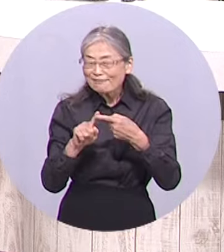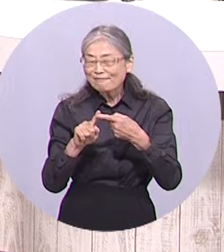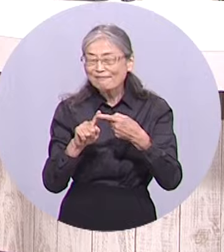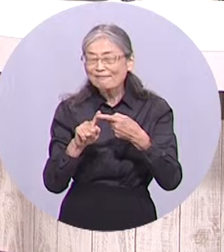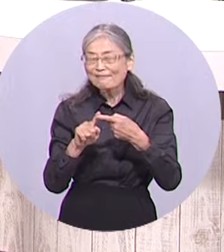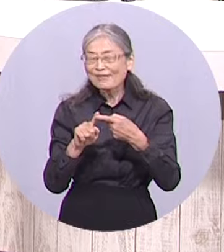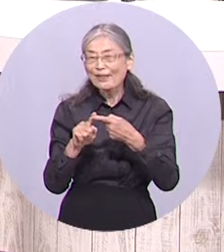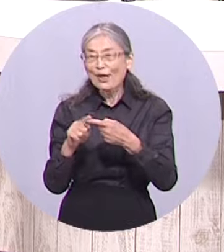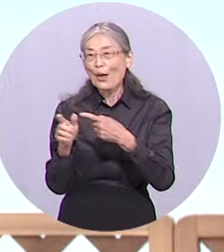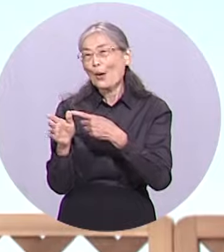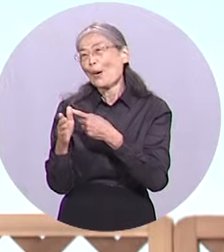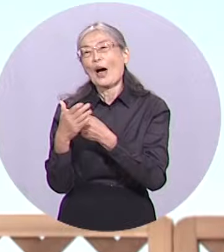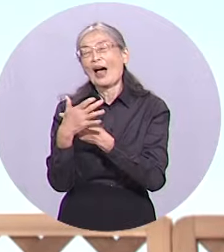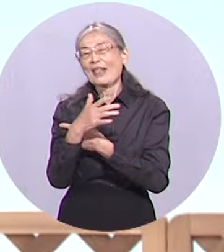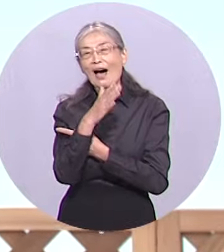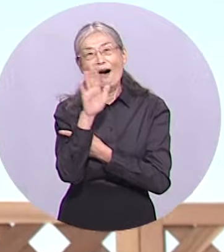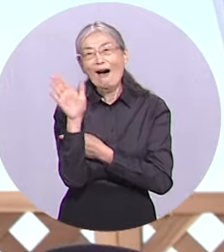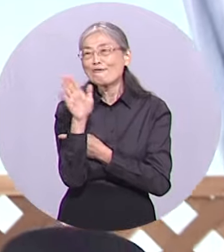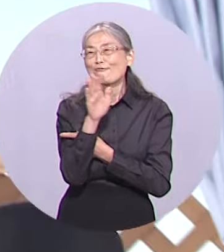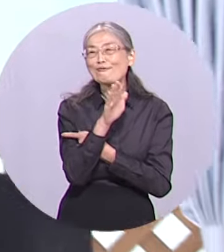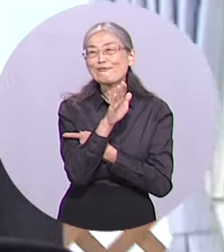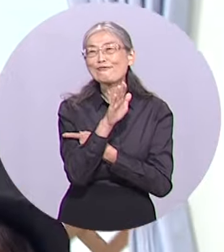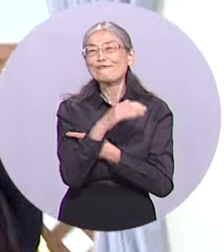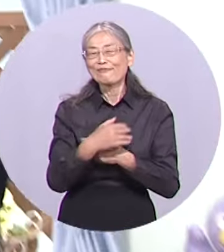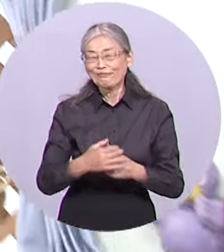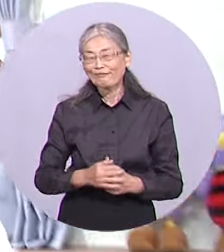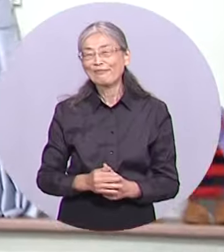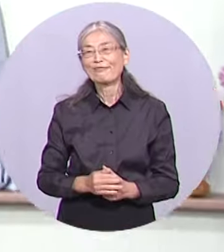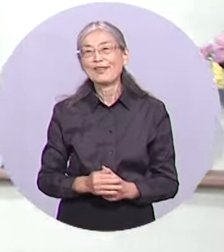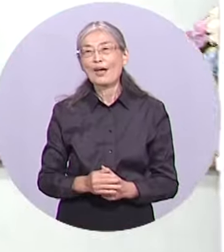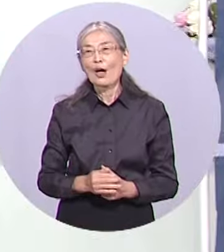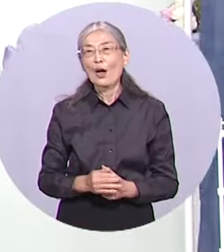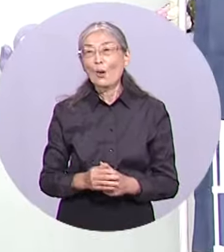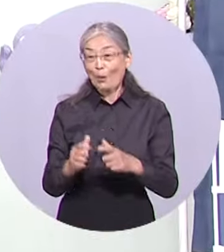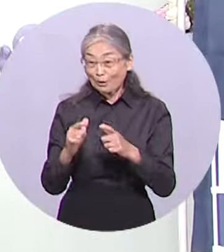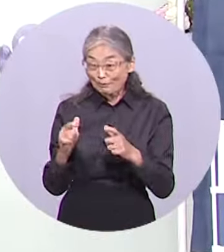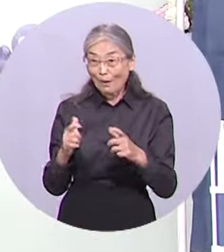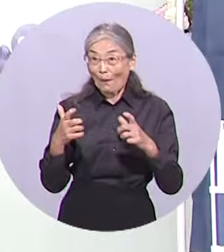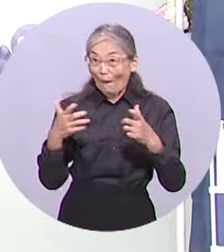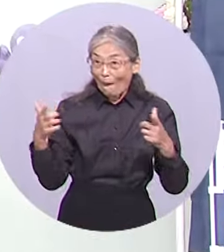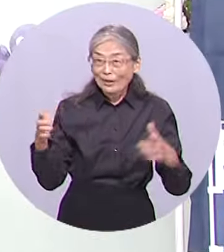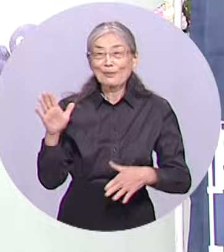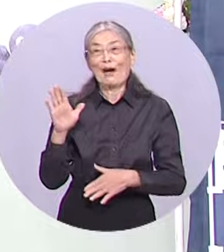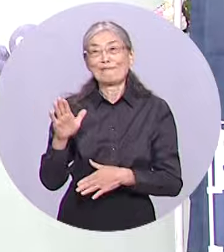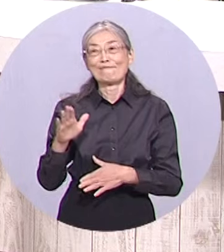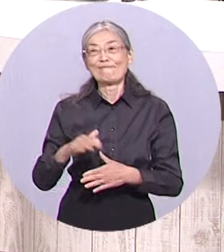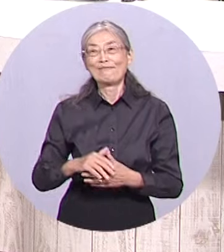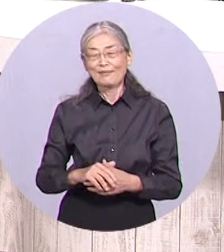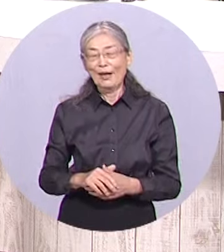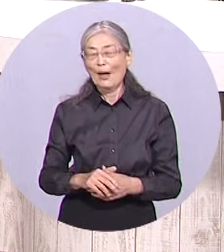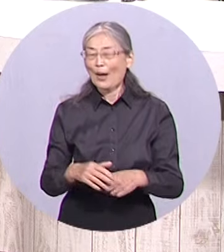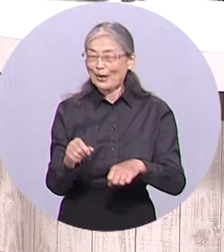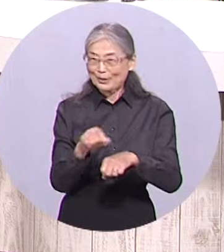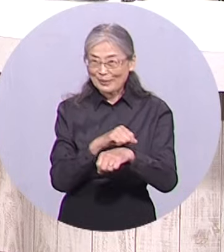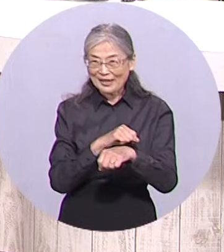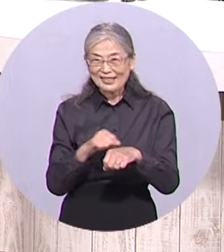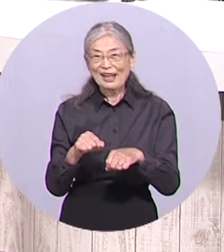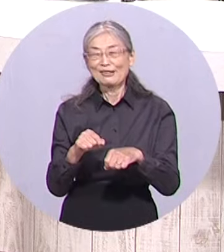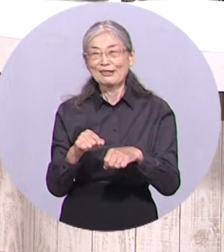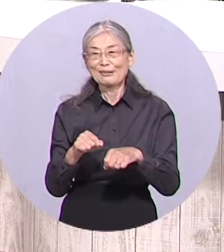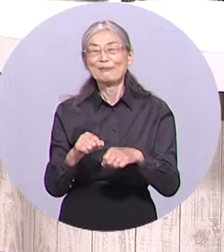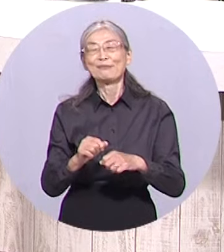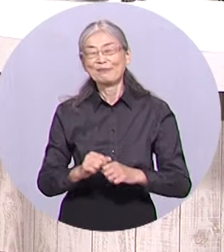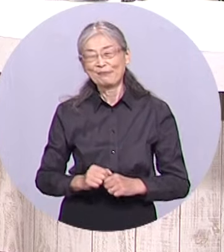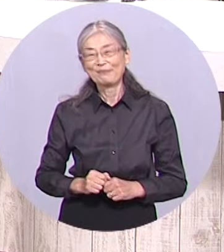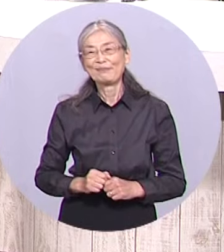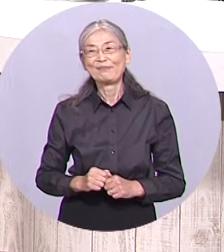たくさんご用意していただきました。 小さい上りから大きい上りまで、 ね、いっぱいありますよ、 ね、スペシャルですよ、 ね、張り切りました